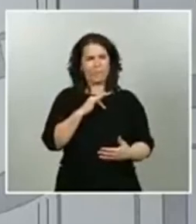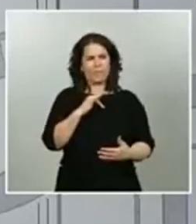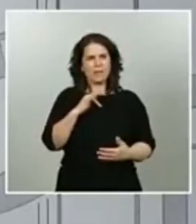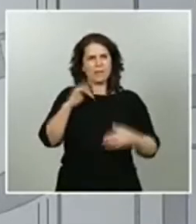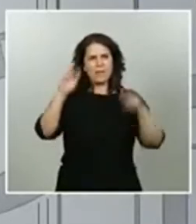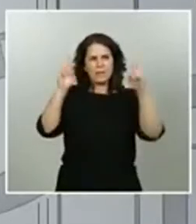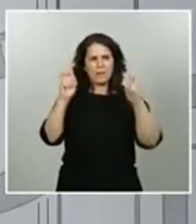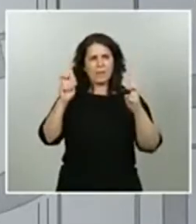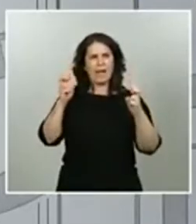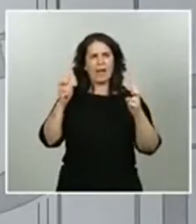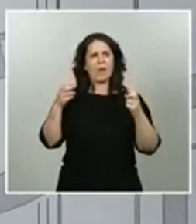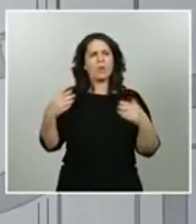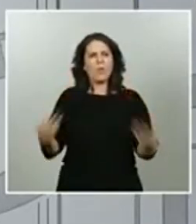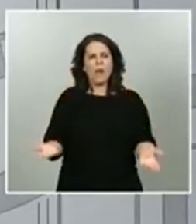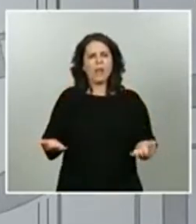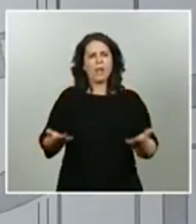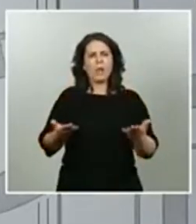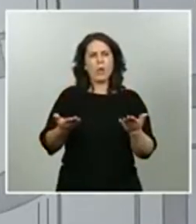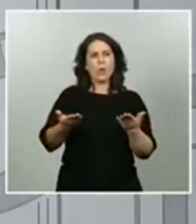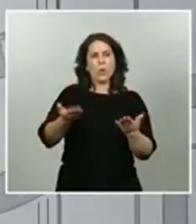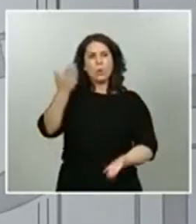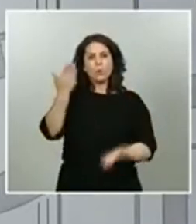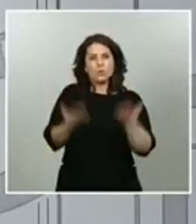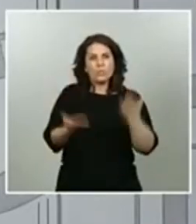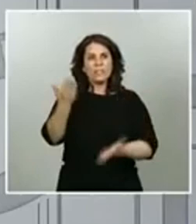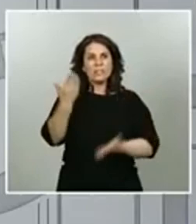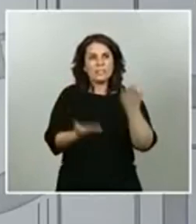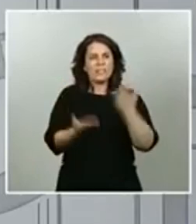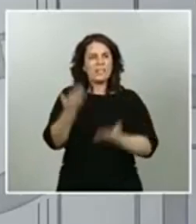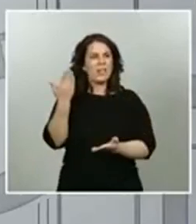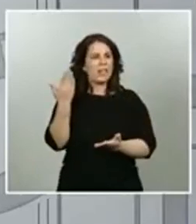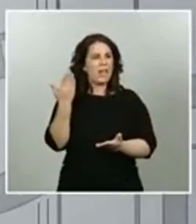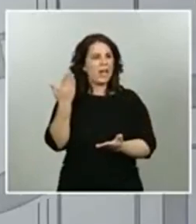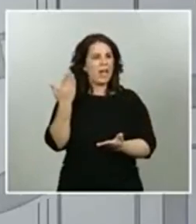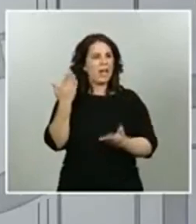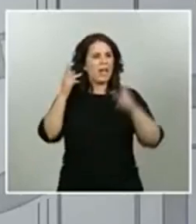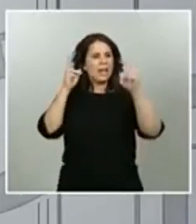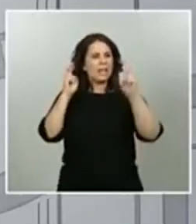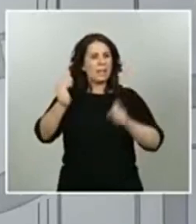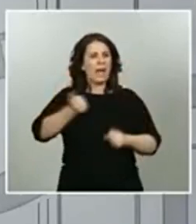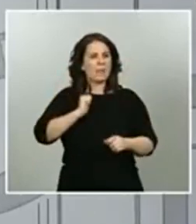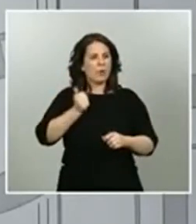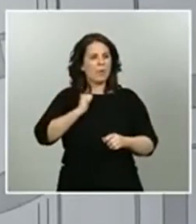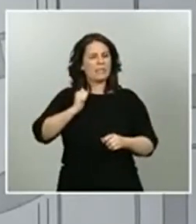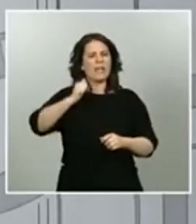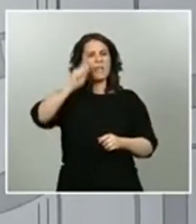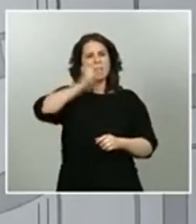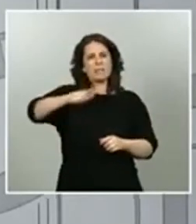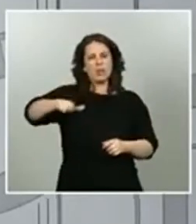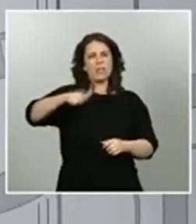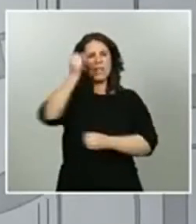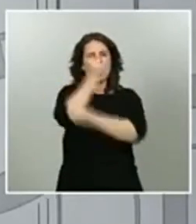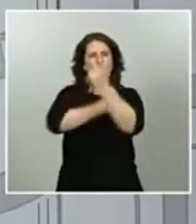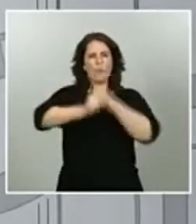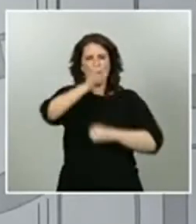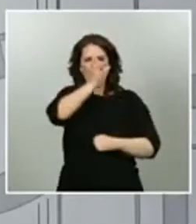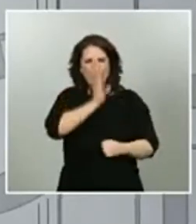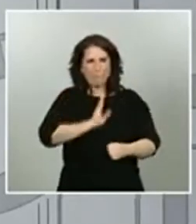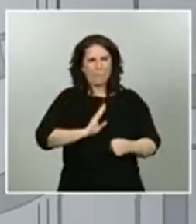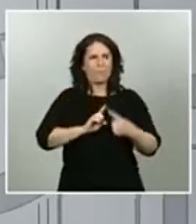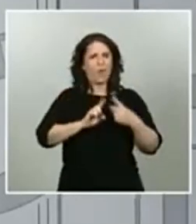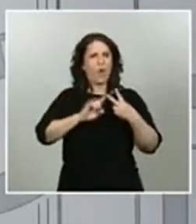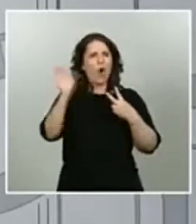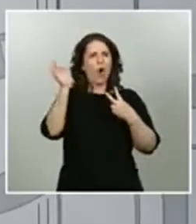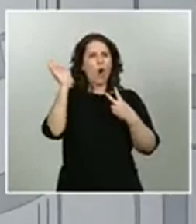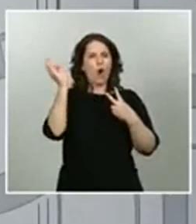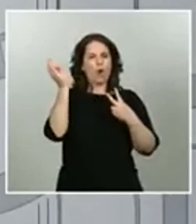tratta dei migranti. Nello stesso tempo però abbiamo offerto la possibilità a tanti invisibili che sono anche